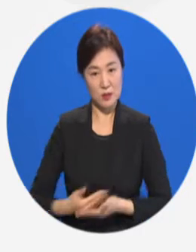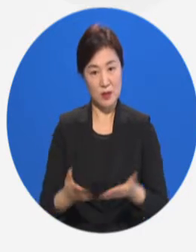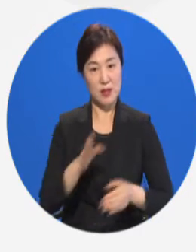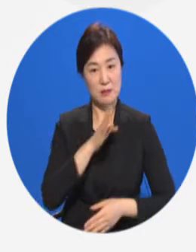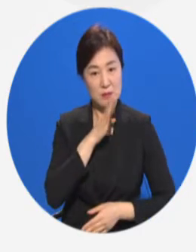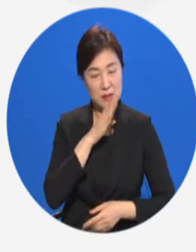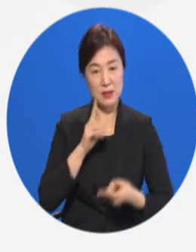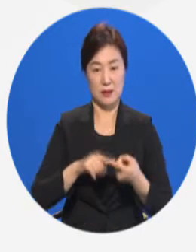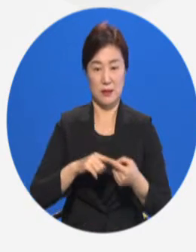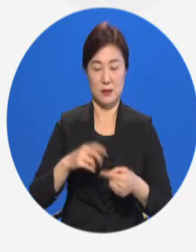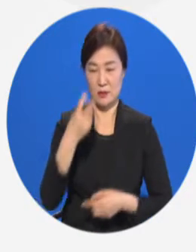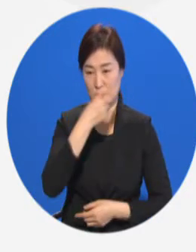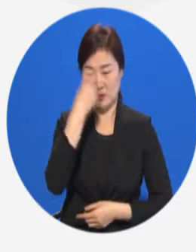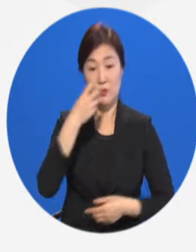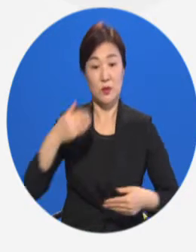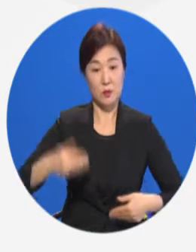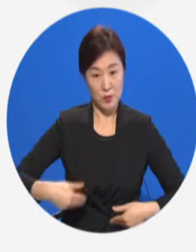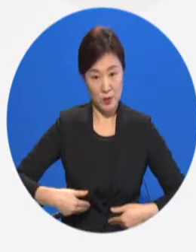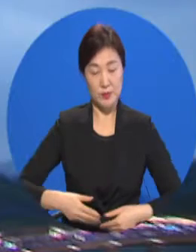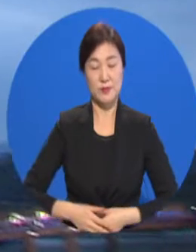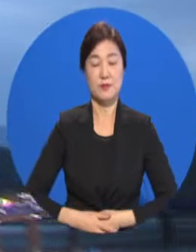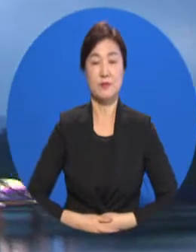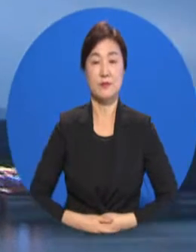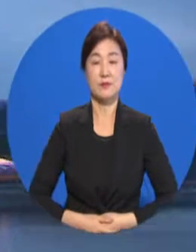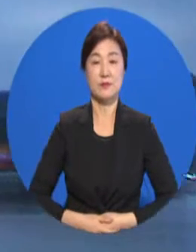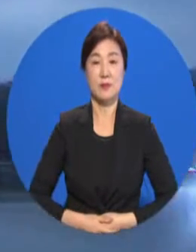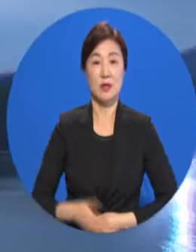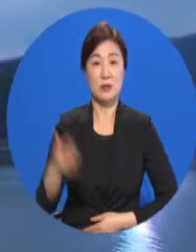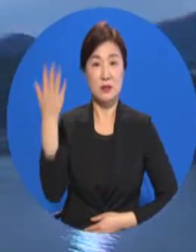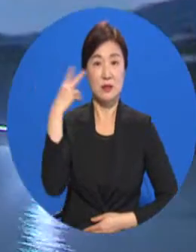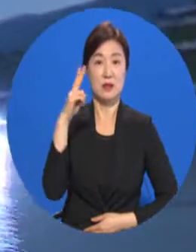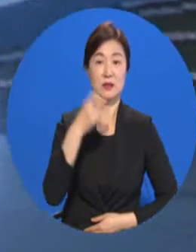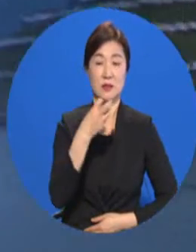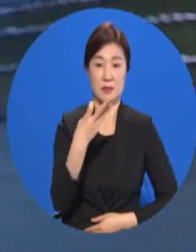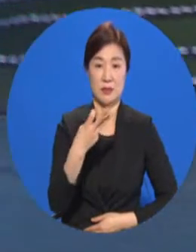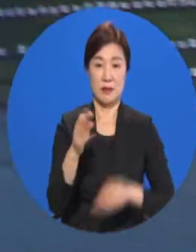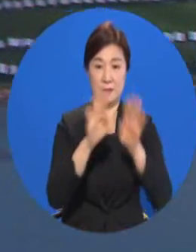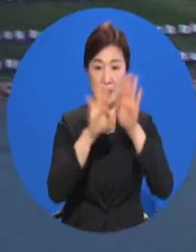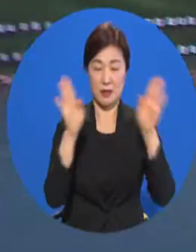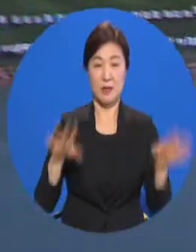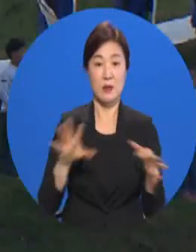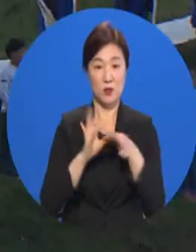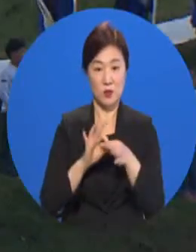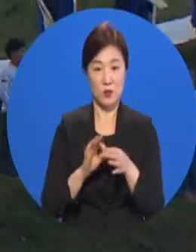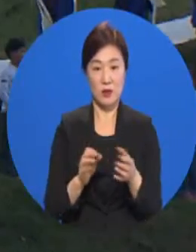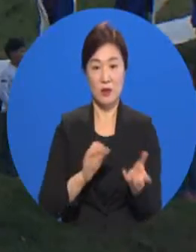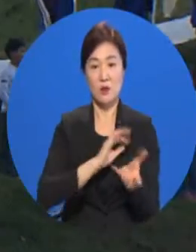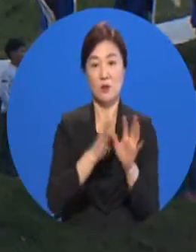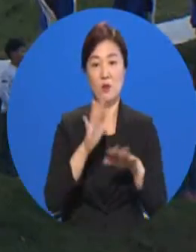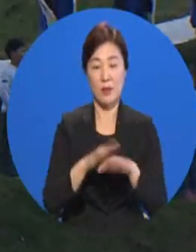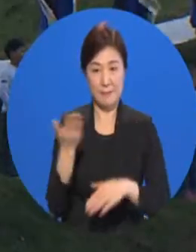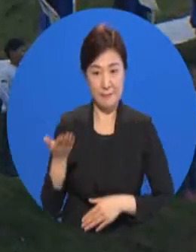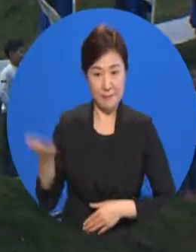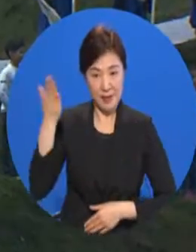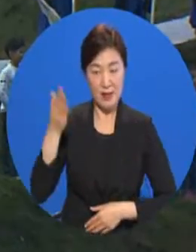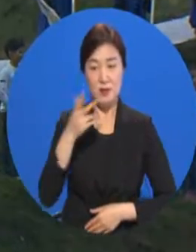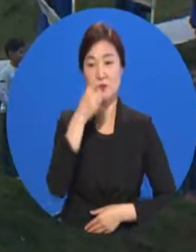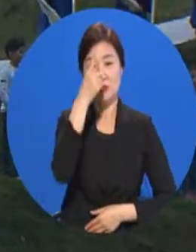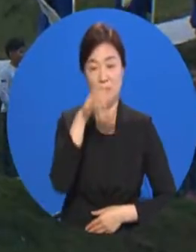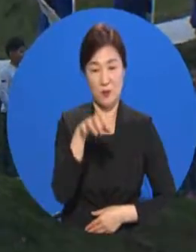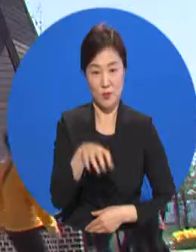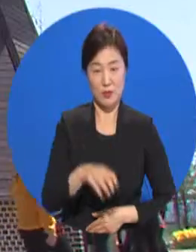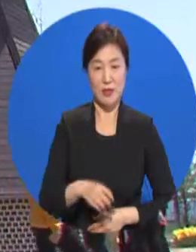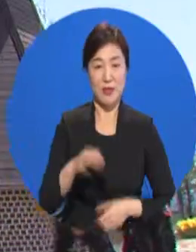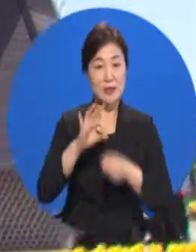한번 검토를 해보자, 이런 의견을 좀 많이 갖고 있습니다. 지난 2013년 박람회를 통해 정원의 도시로 도약한 순천시. 10년 만에